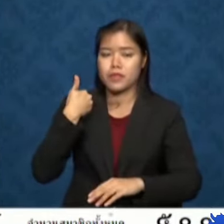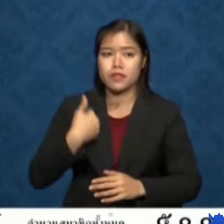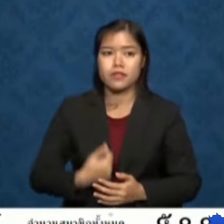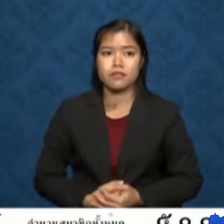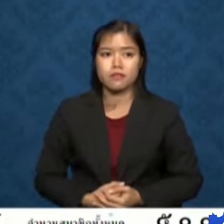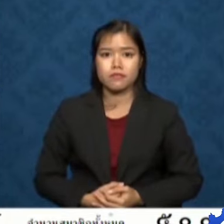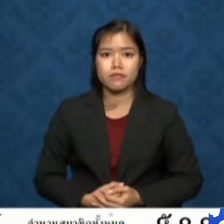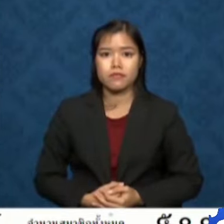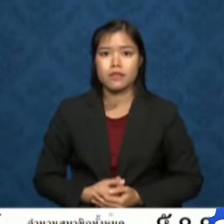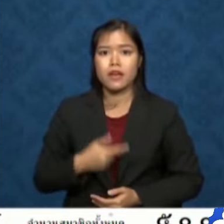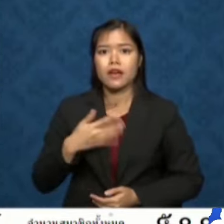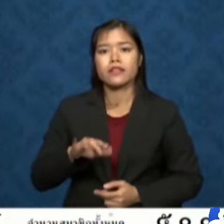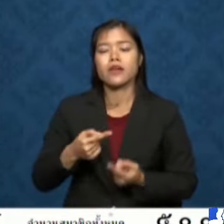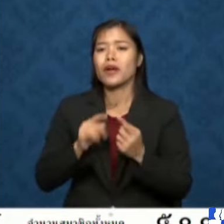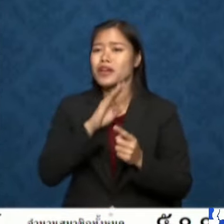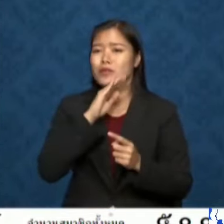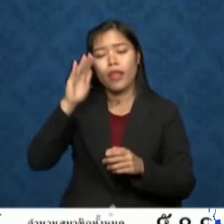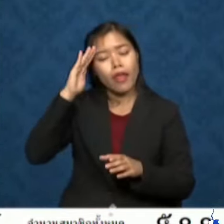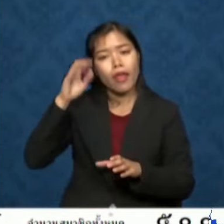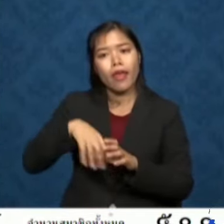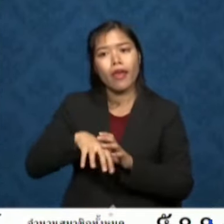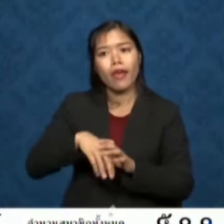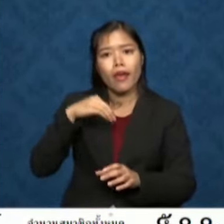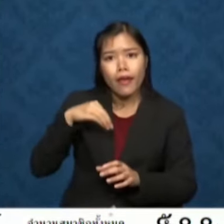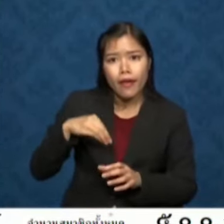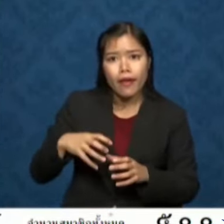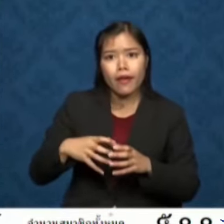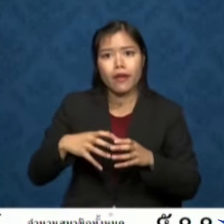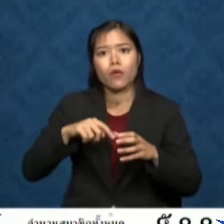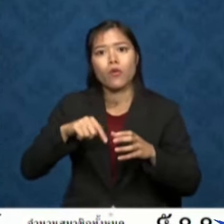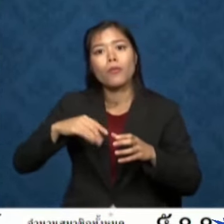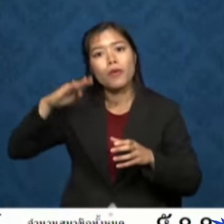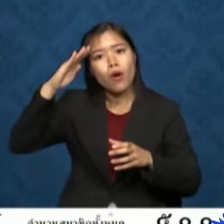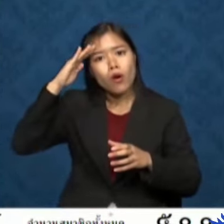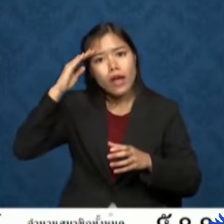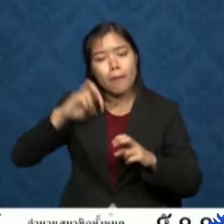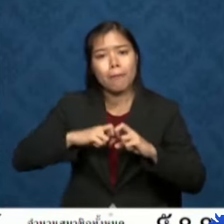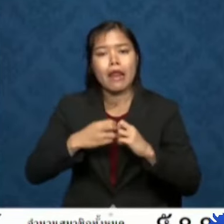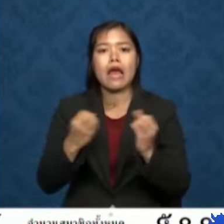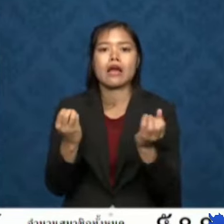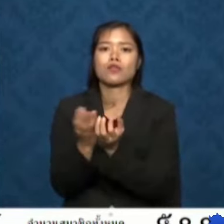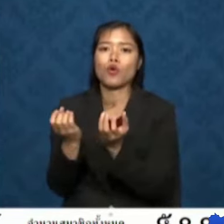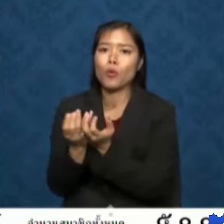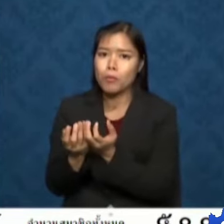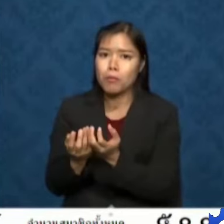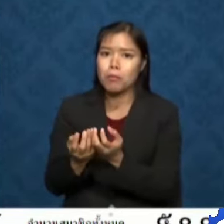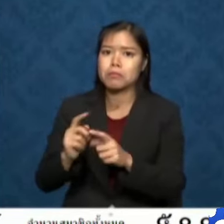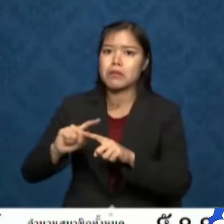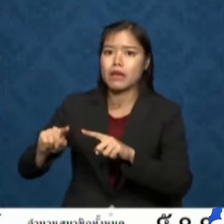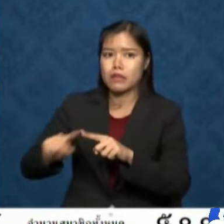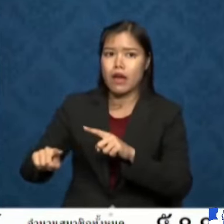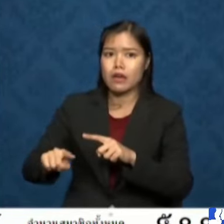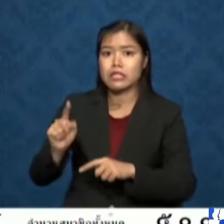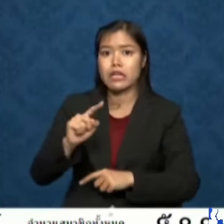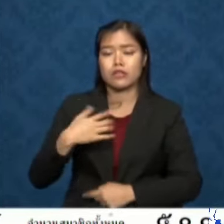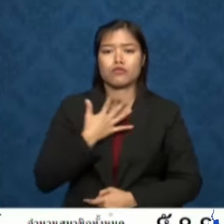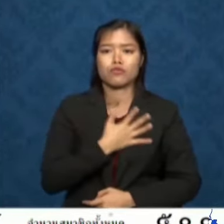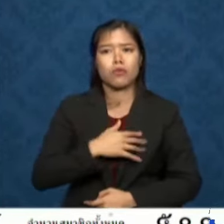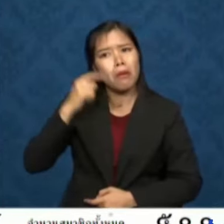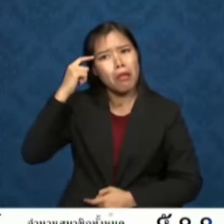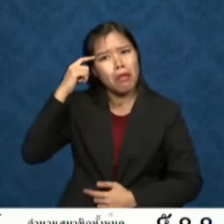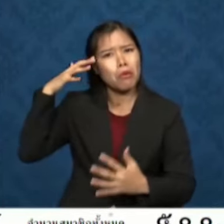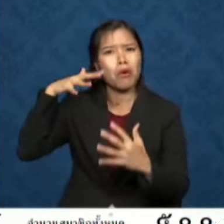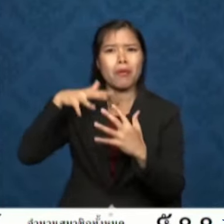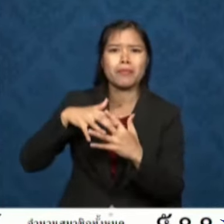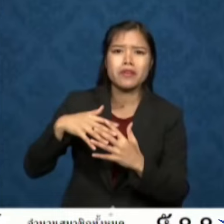เกณฑ์แบบที่เป็นอยู่มีแต่จะทำให้กองทัพเผชิญปัญหาในรูปแบบต่างๆมากมายไม่ว่าจะเป็นปัญหาด้านสุขภาพจิต